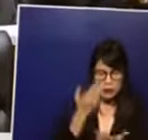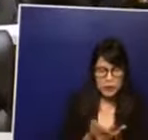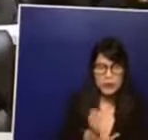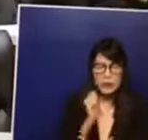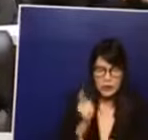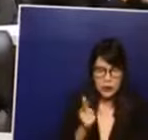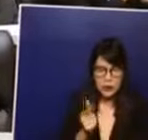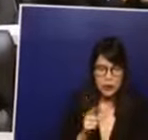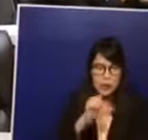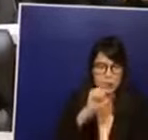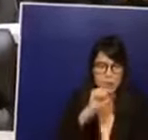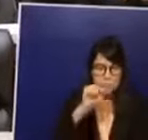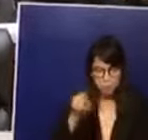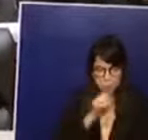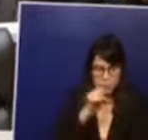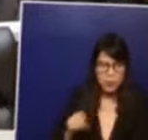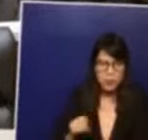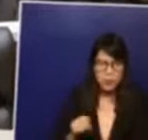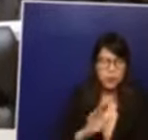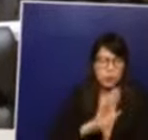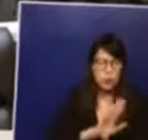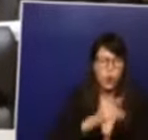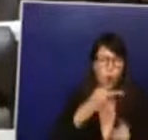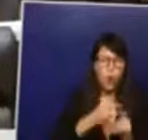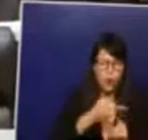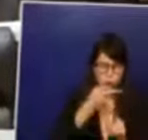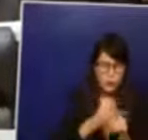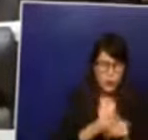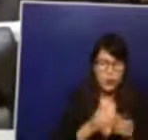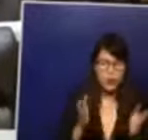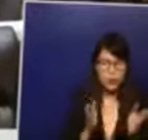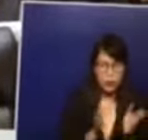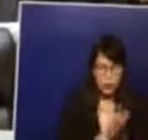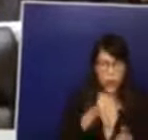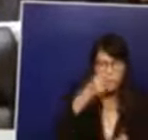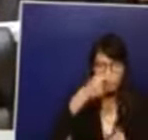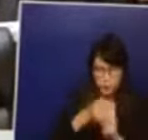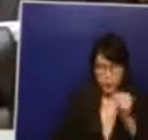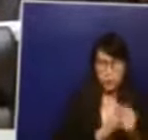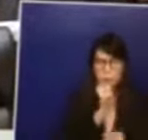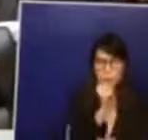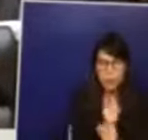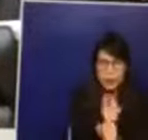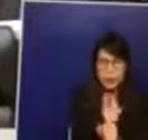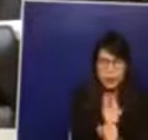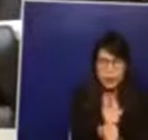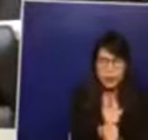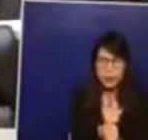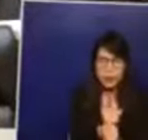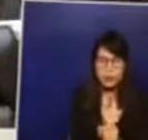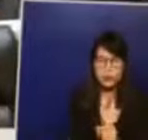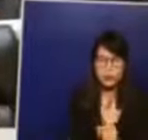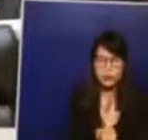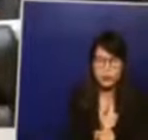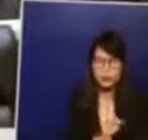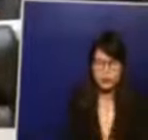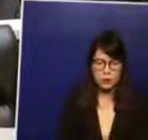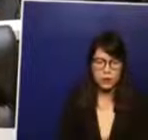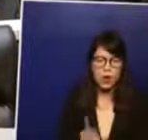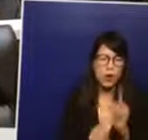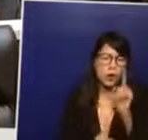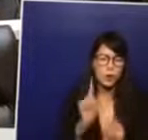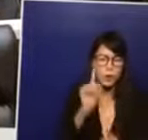เป็น 20% นะคะของรายได้รวมทั้งปีต้องคำนวณว่า 20% เท่าไหร่แล้วก็เอามาคิดรวมเป็นรายได้พึงประเมิน